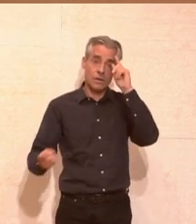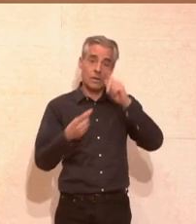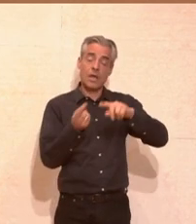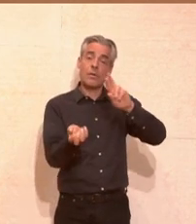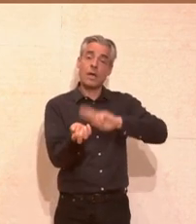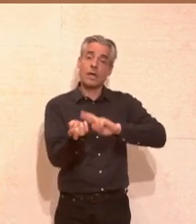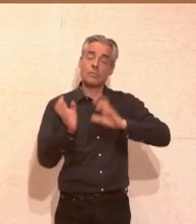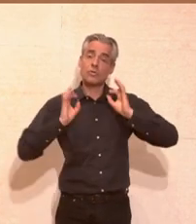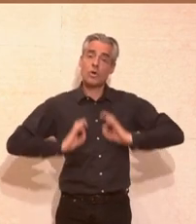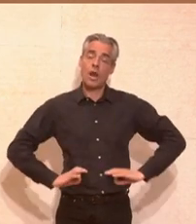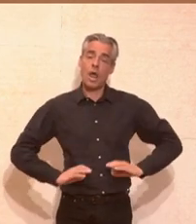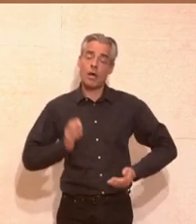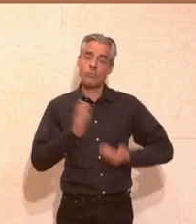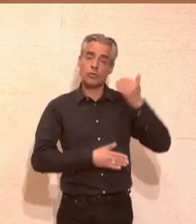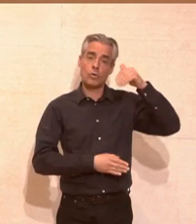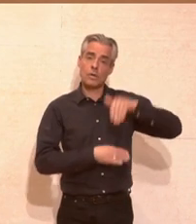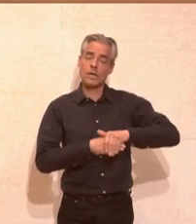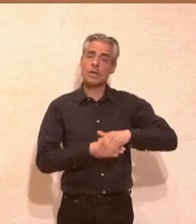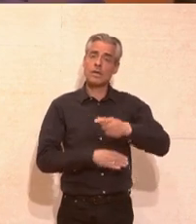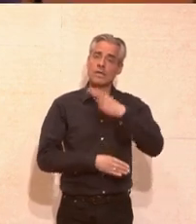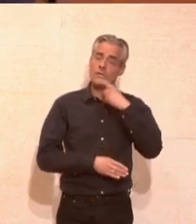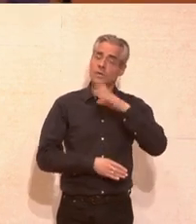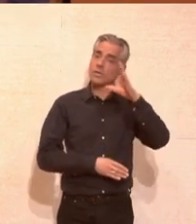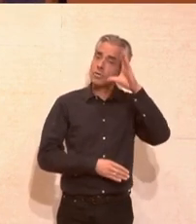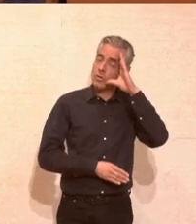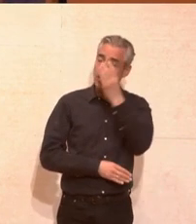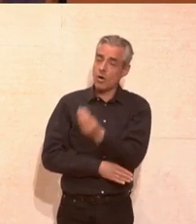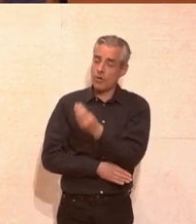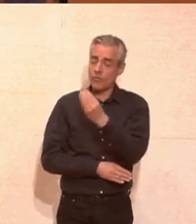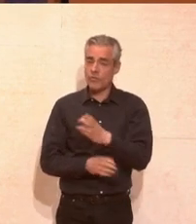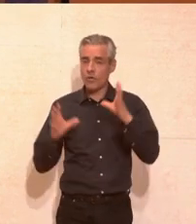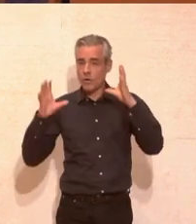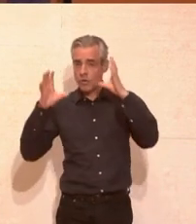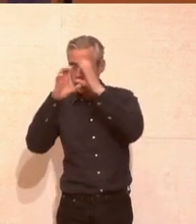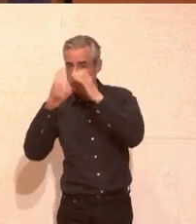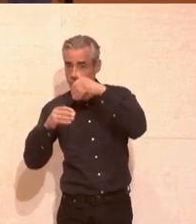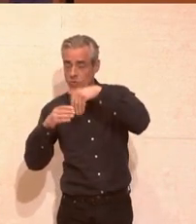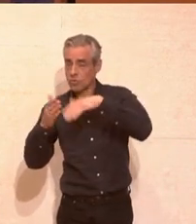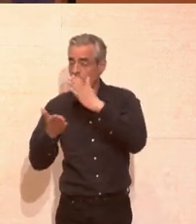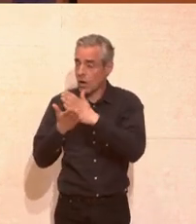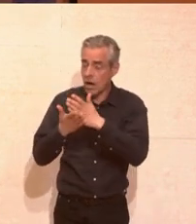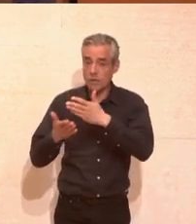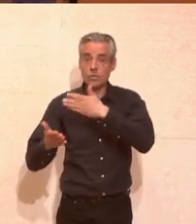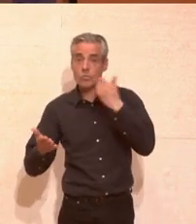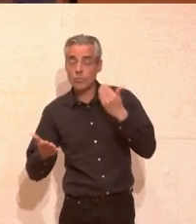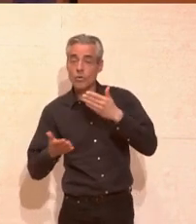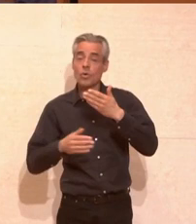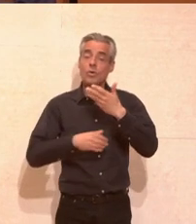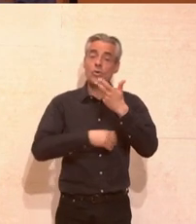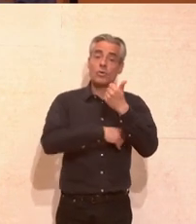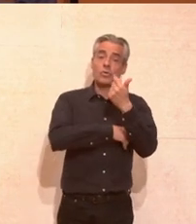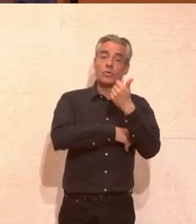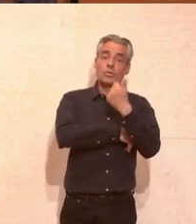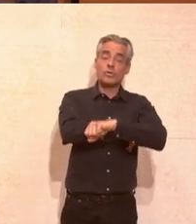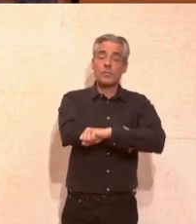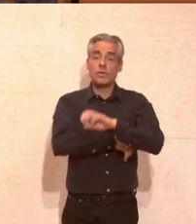rythme scolaire, c'est-à-dire par rapport au sommeil de l'enfant et l'attention en classe, qu'est-ce qui est préférable, la semaine de 4 jours ou de